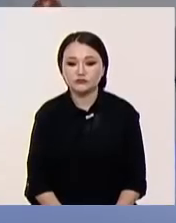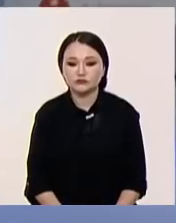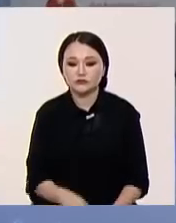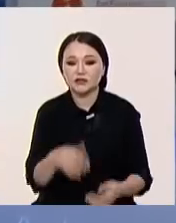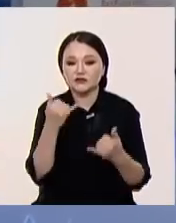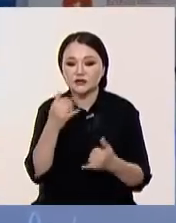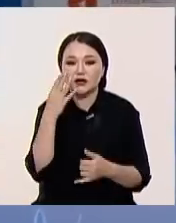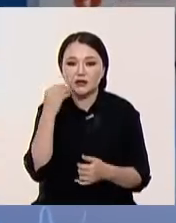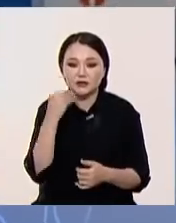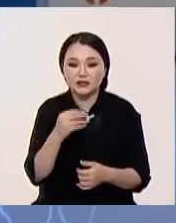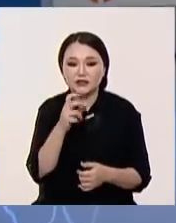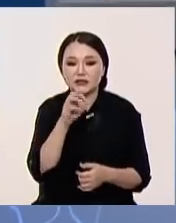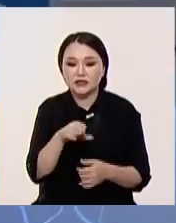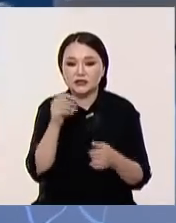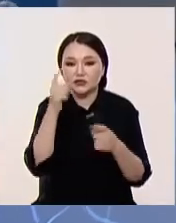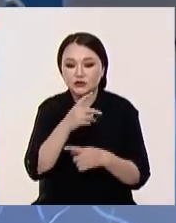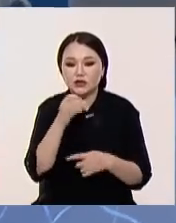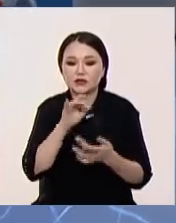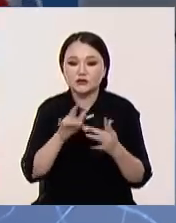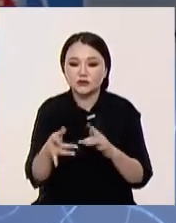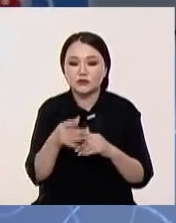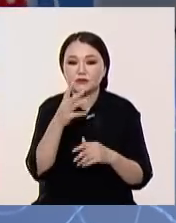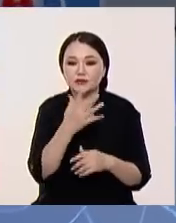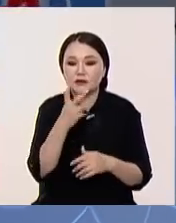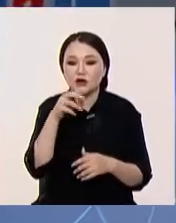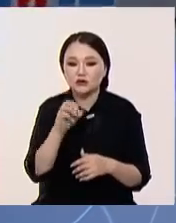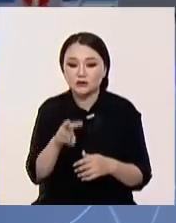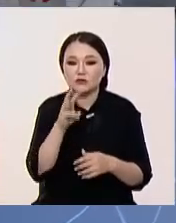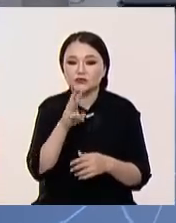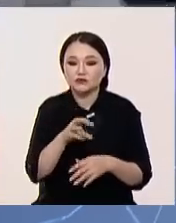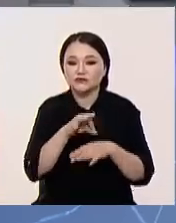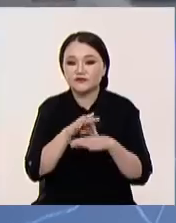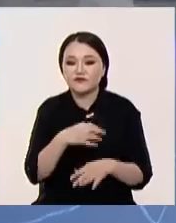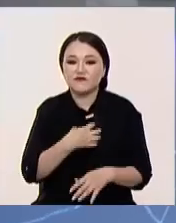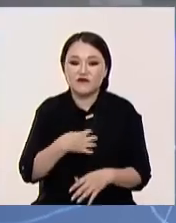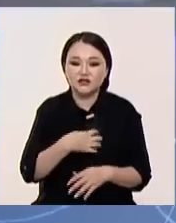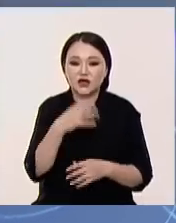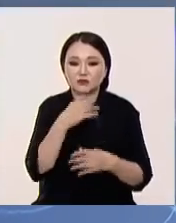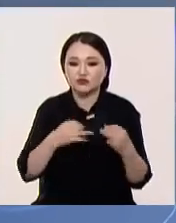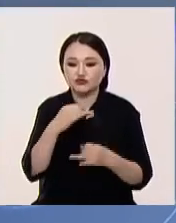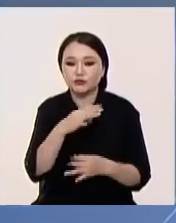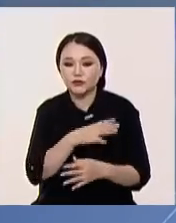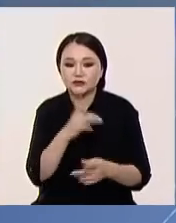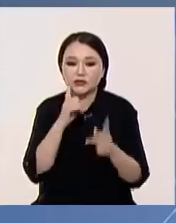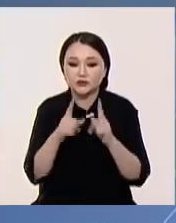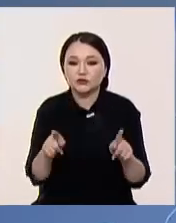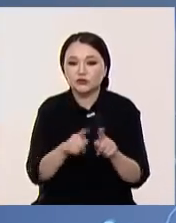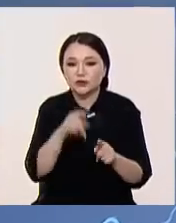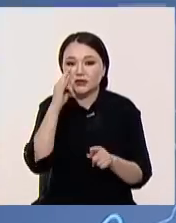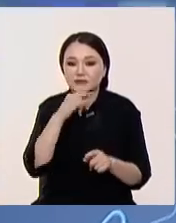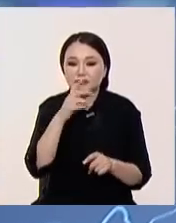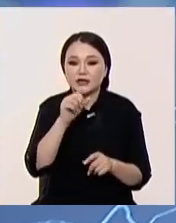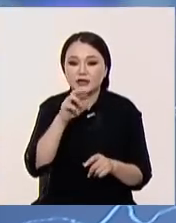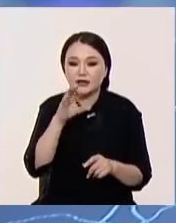Ал бүгін Алматыда саясаттанушылар мен әлеуметтанушылар 5-ші маусымда өтетін референдумның маңызын талқыға салды. Жиында бұдан былай Қазақстанның